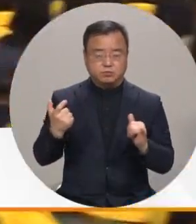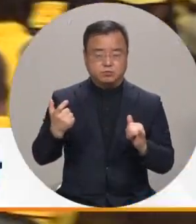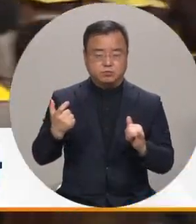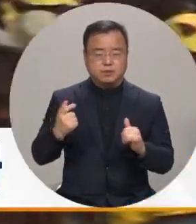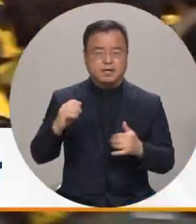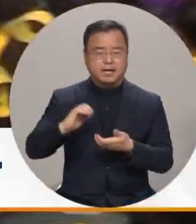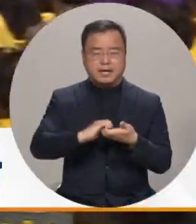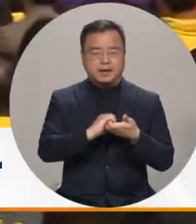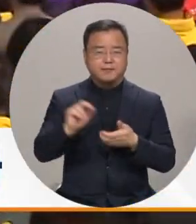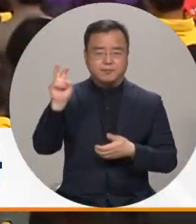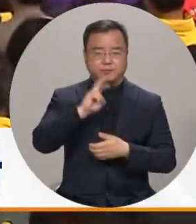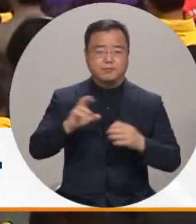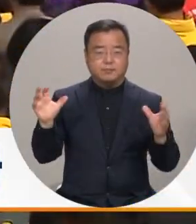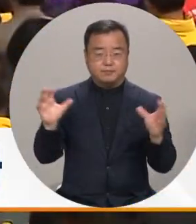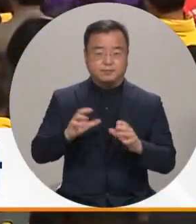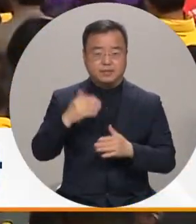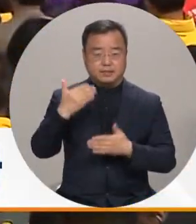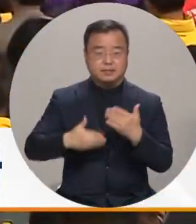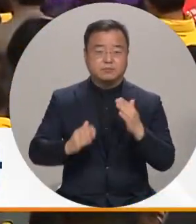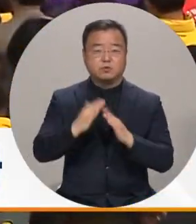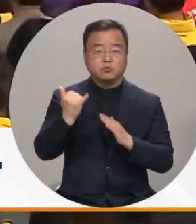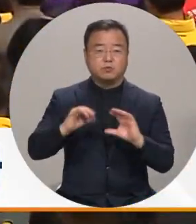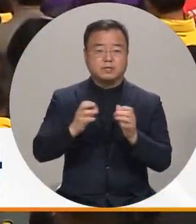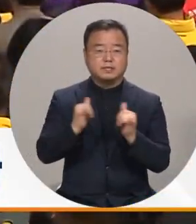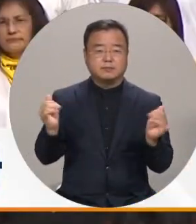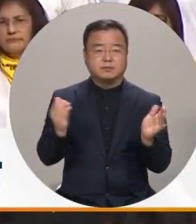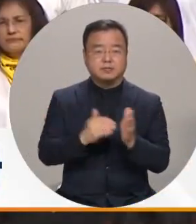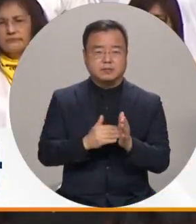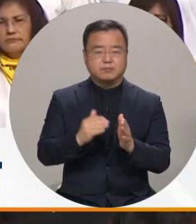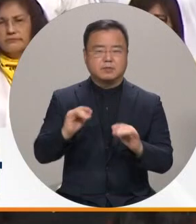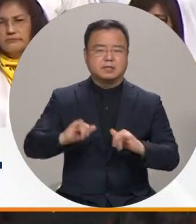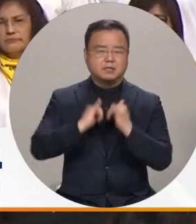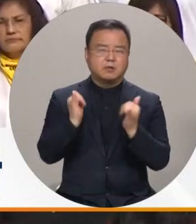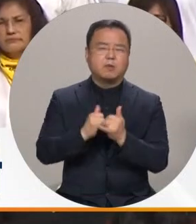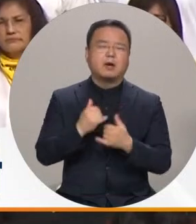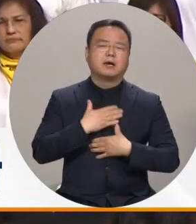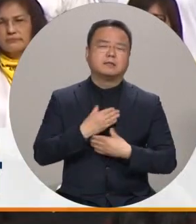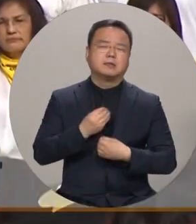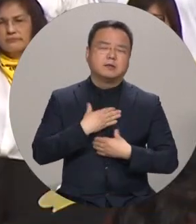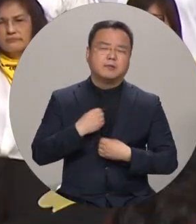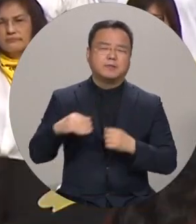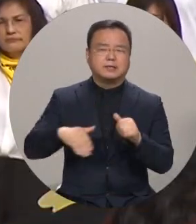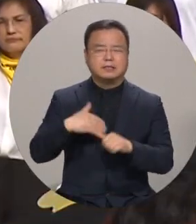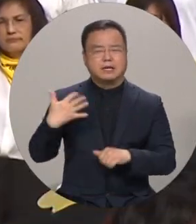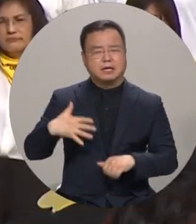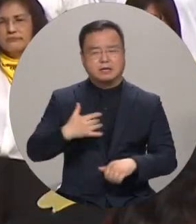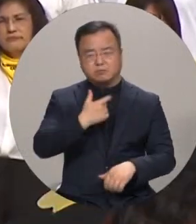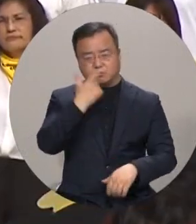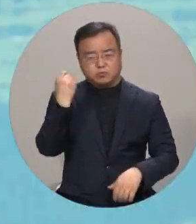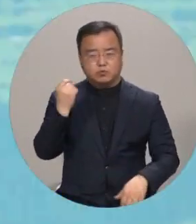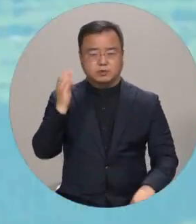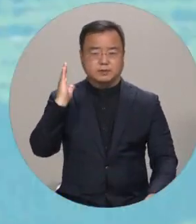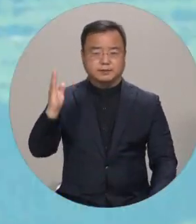구성했고 유가족과 시민들은 여전히 사회안전망이 부족하다고 지적했습니다.